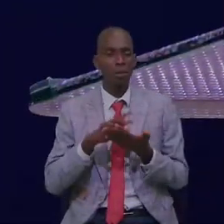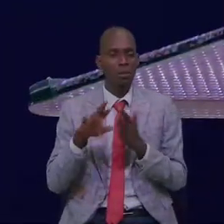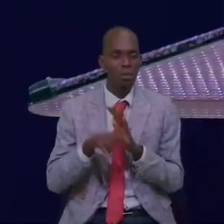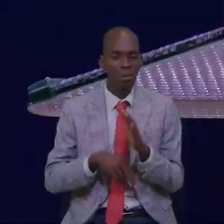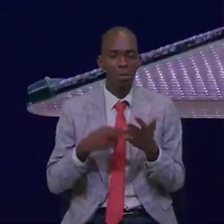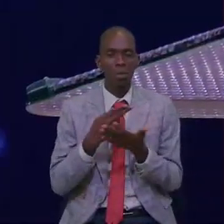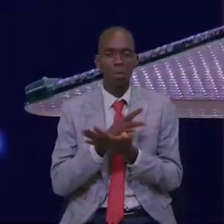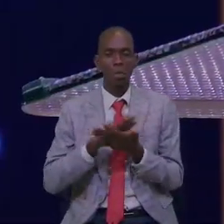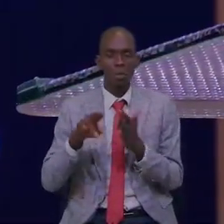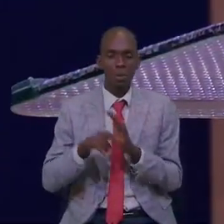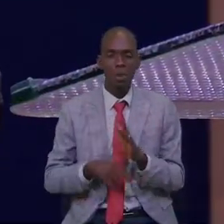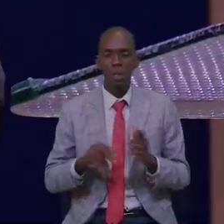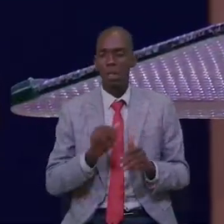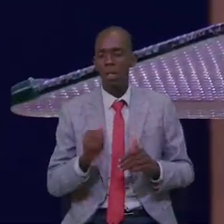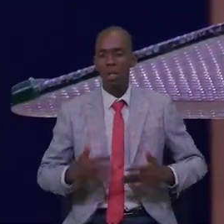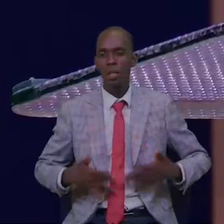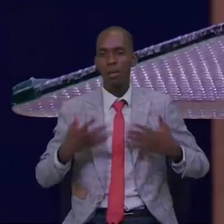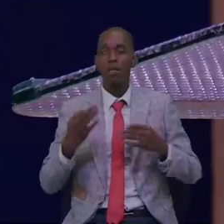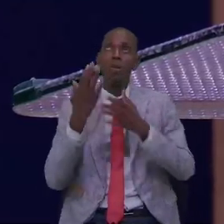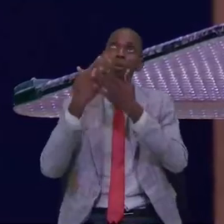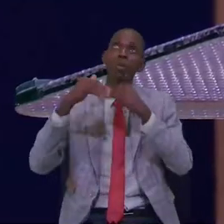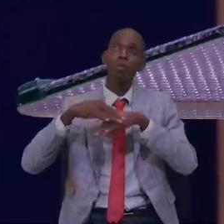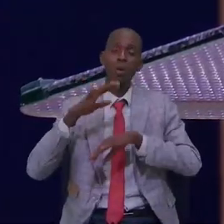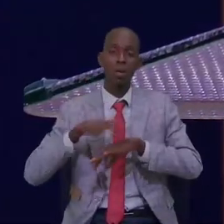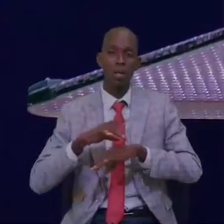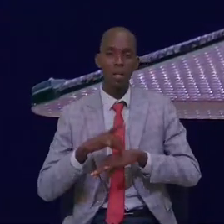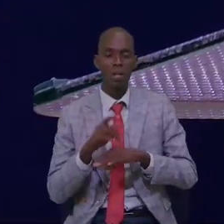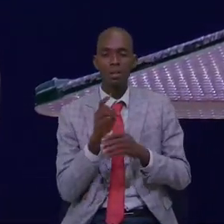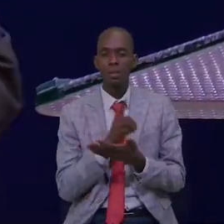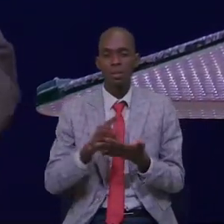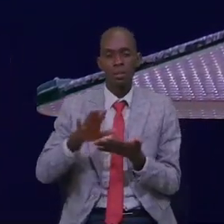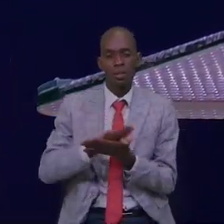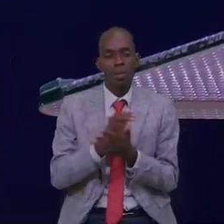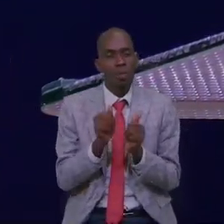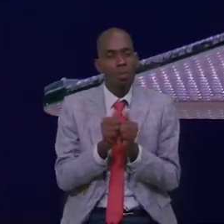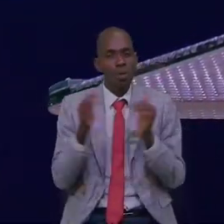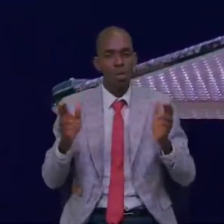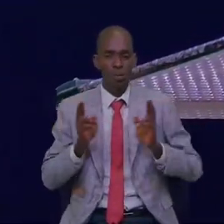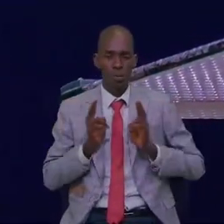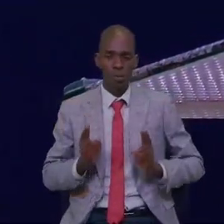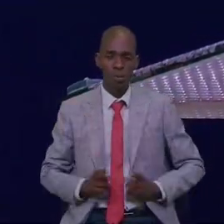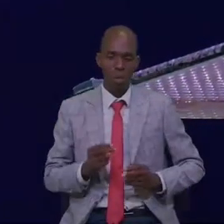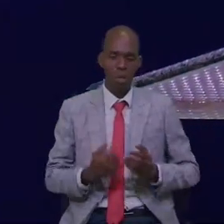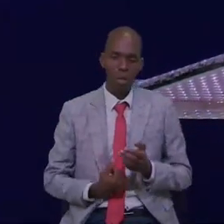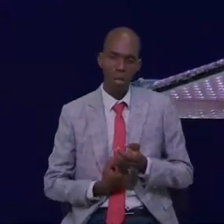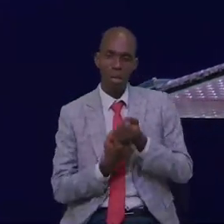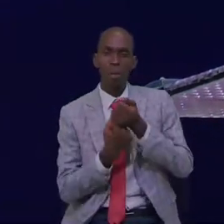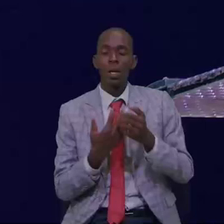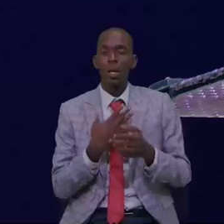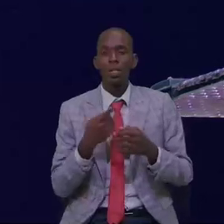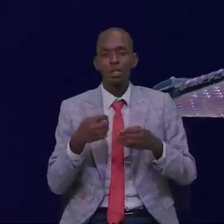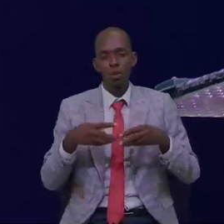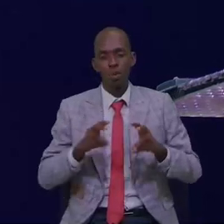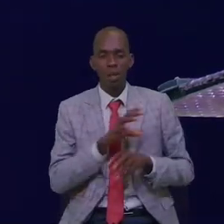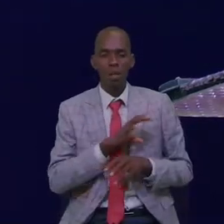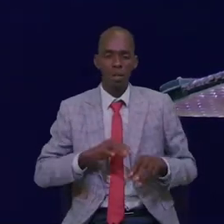vie du ciel sur la terre, une vie surnaturelle, sans le secours humain. Et la façon dont il a